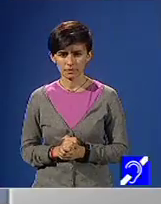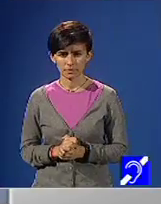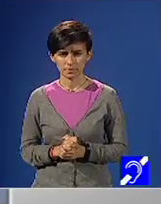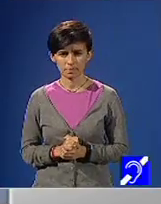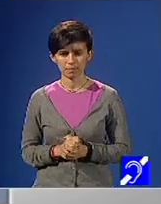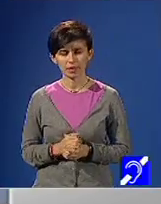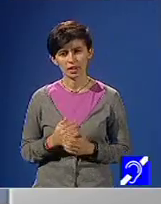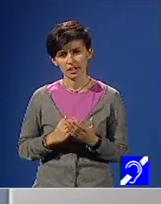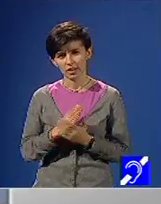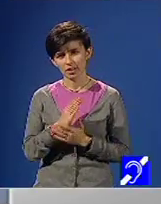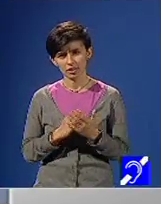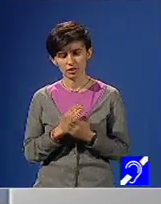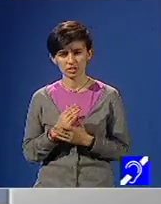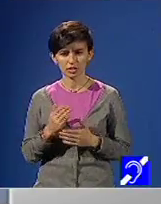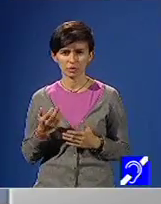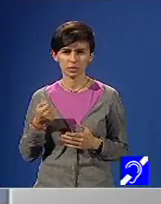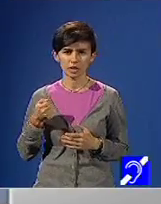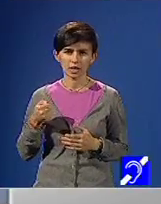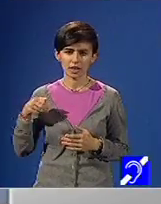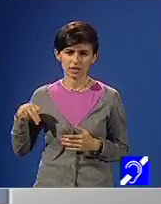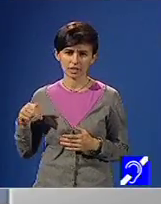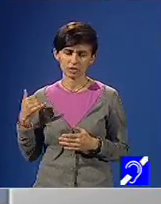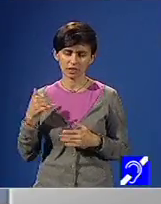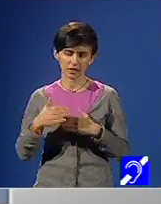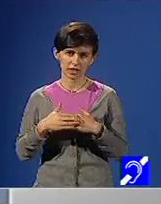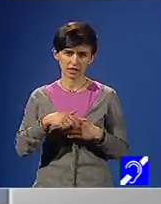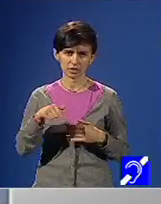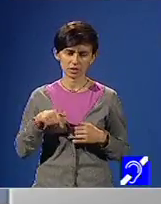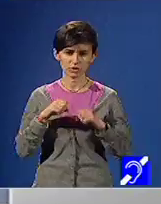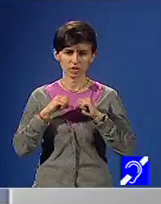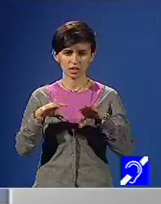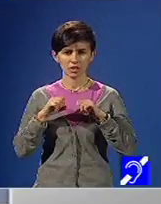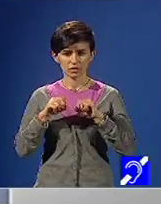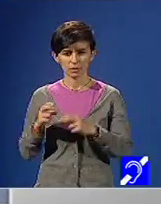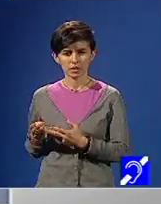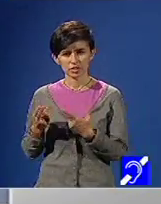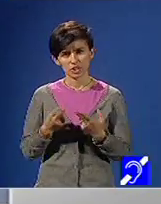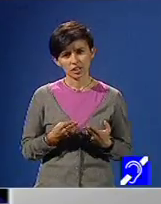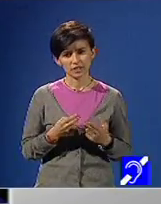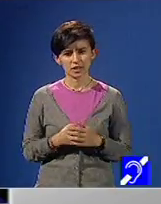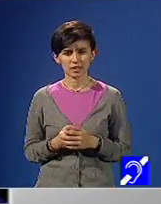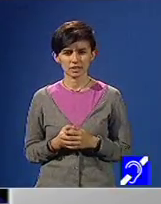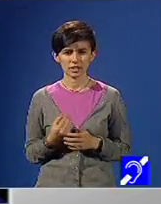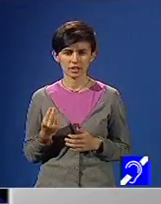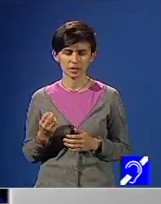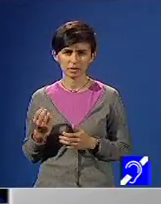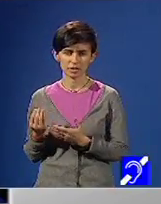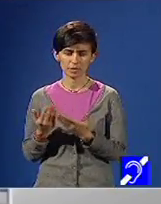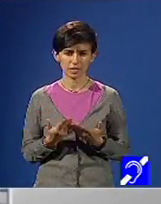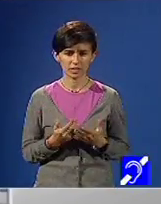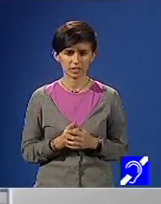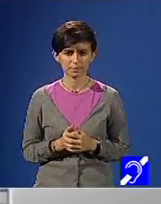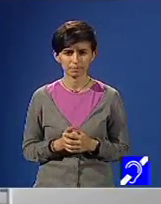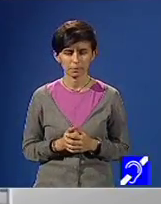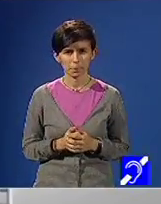Am revenit în platou, doamnelor, domnilor, Andreea Noci a susit alături de noi, are informația, are invitat. Bine ai venit, Andreea! Bine te-am găsit! Dislexia